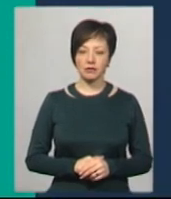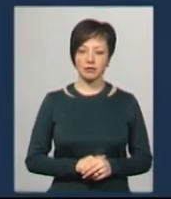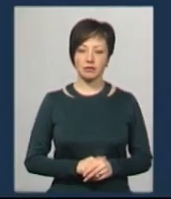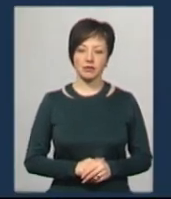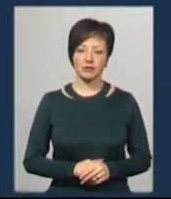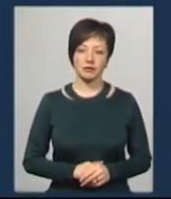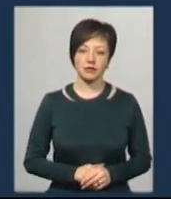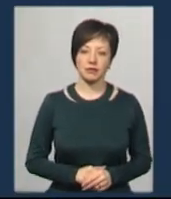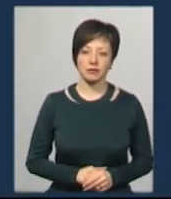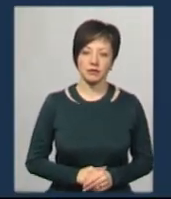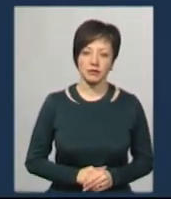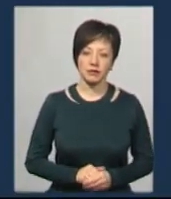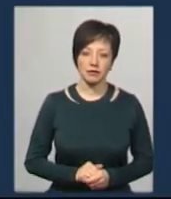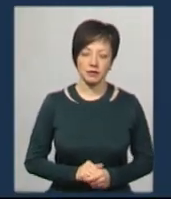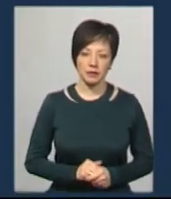Музика